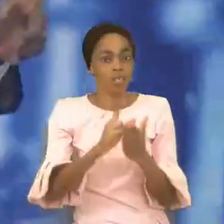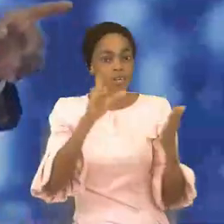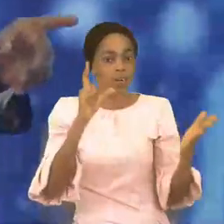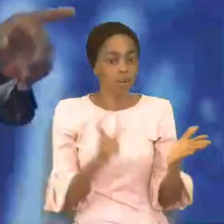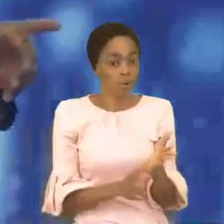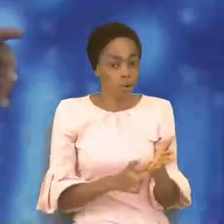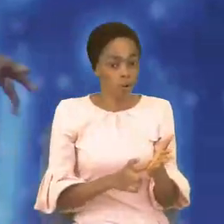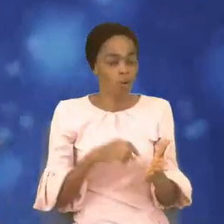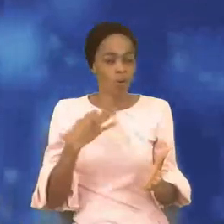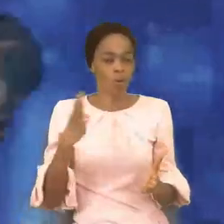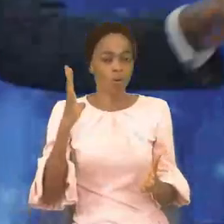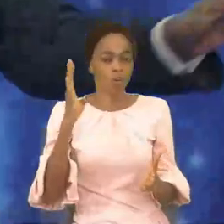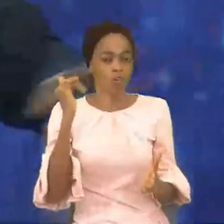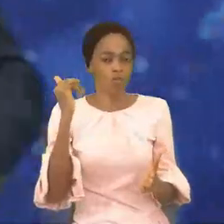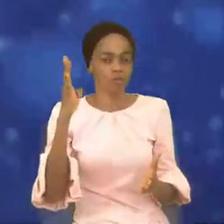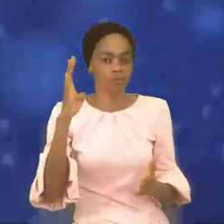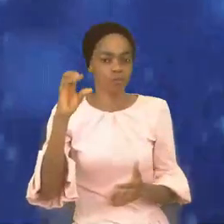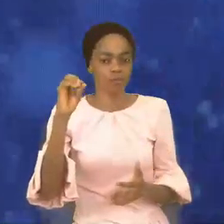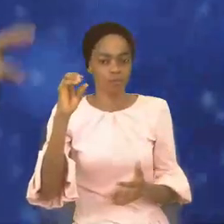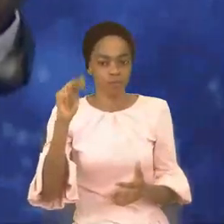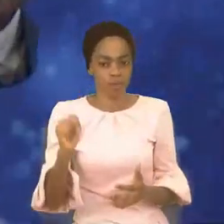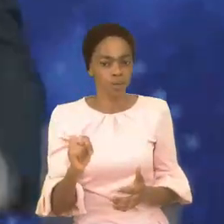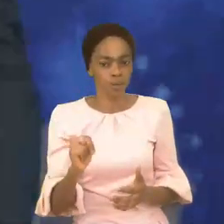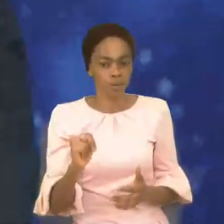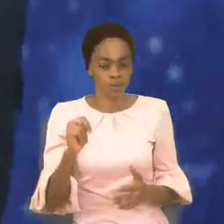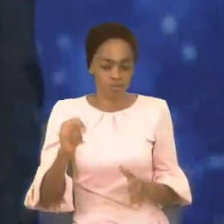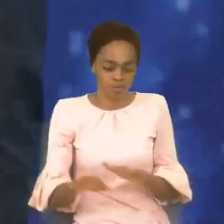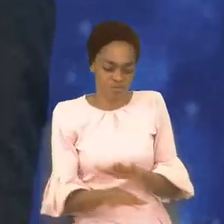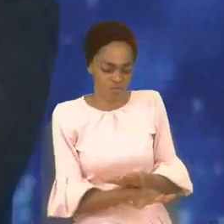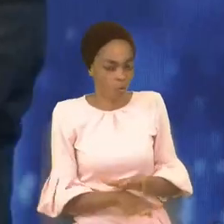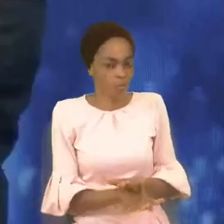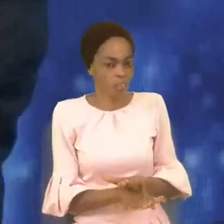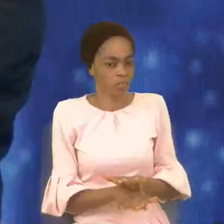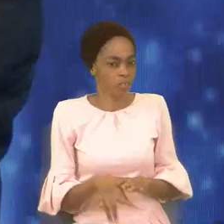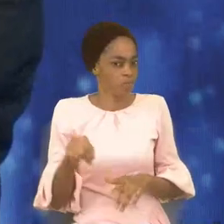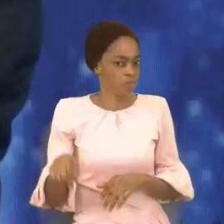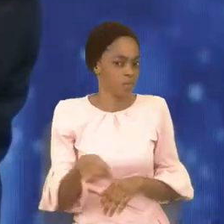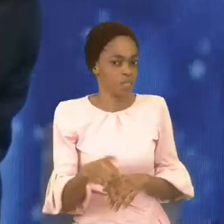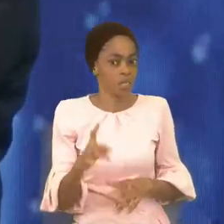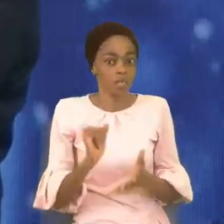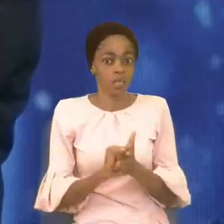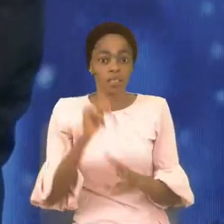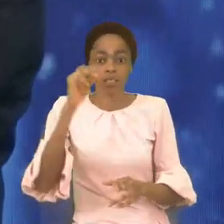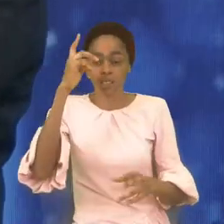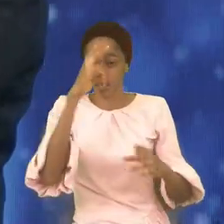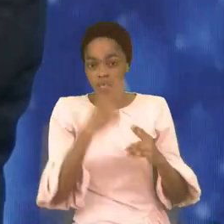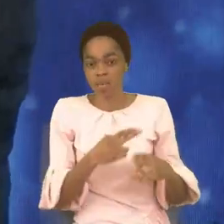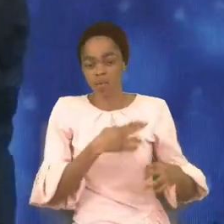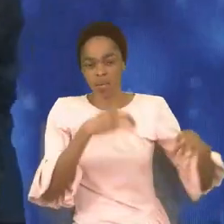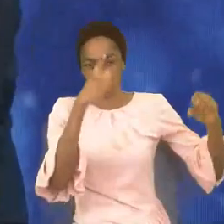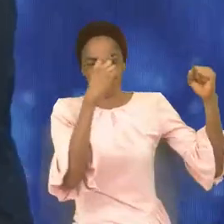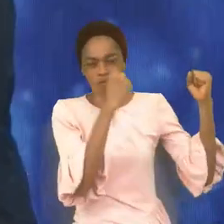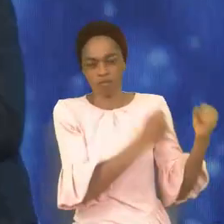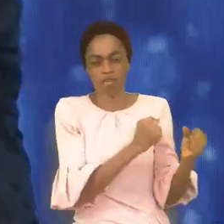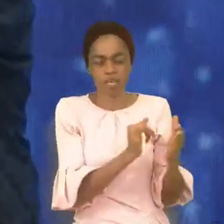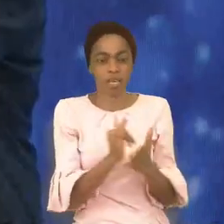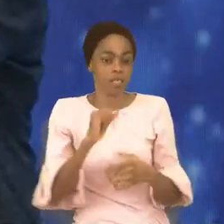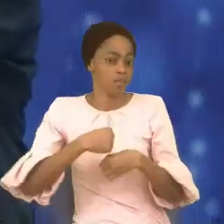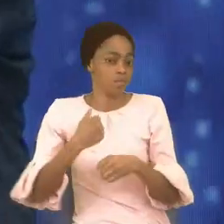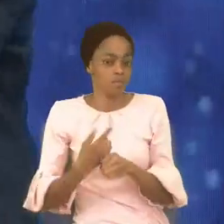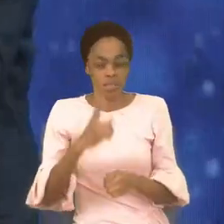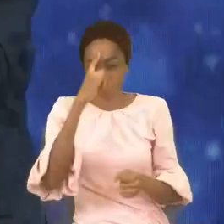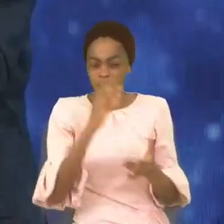qui viole et qui met sous les pieds la loi et les coutumes de Babylone. La foi qui amène